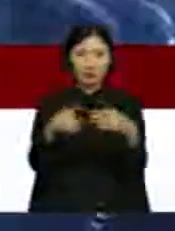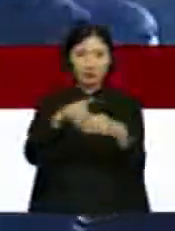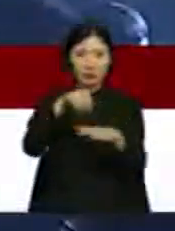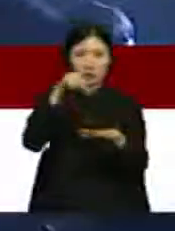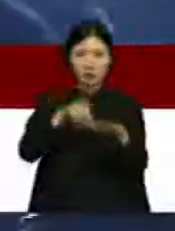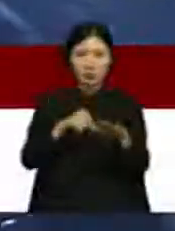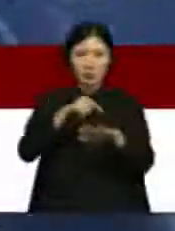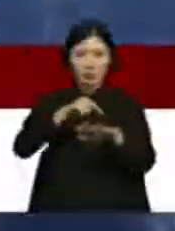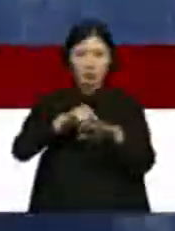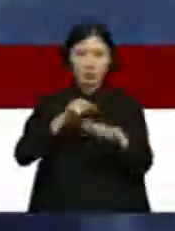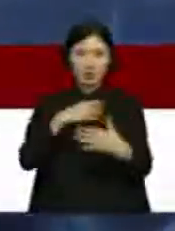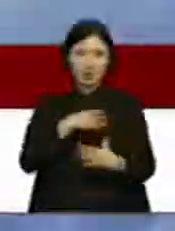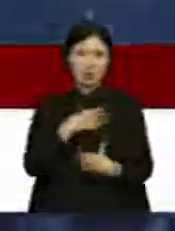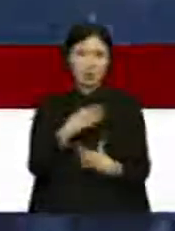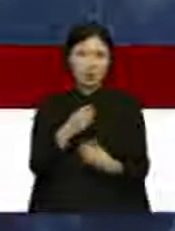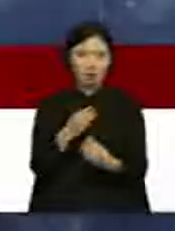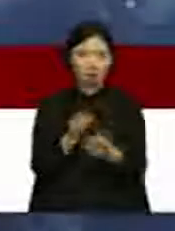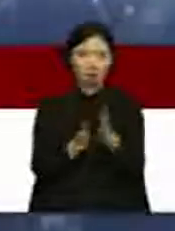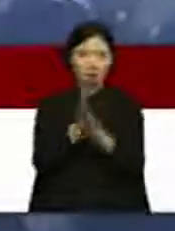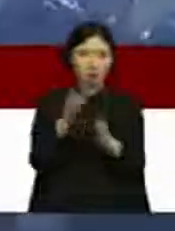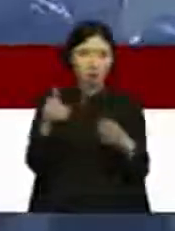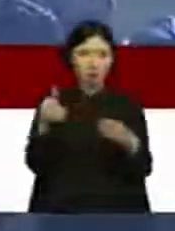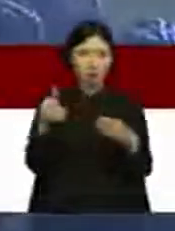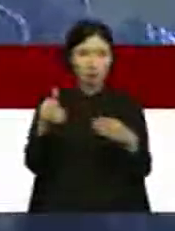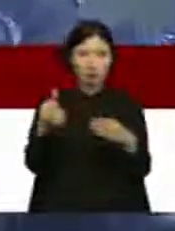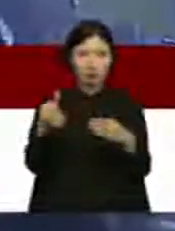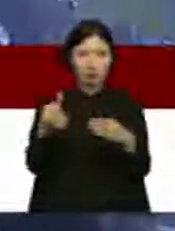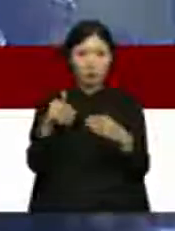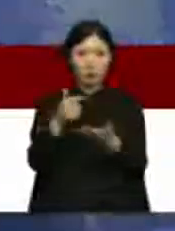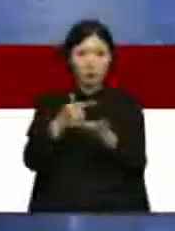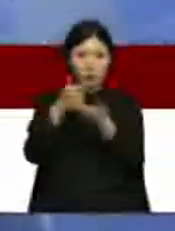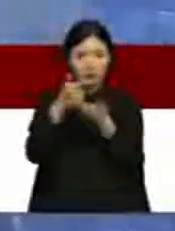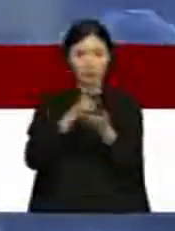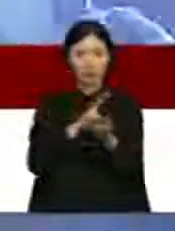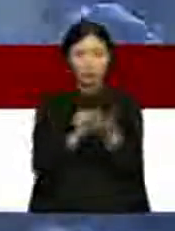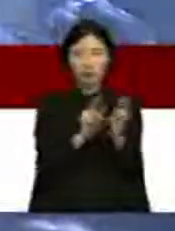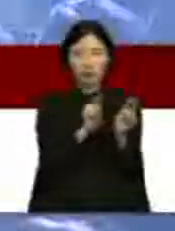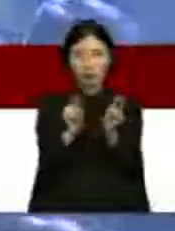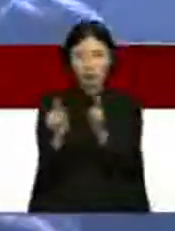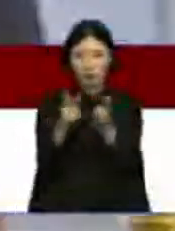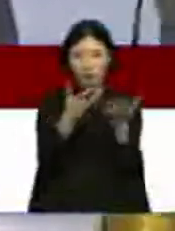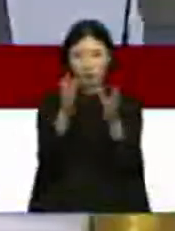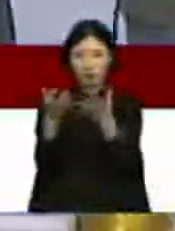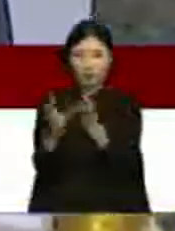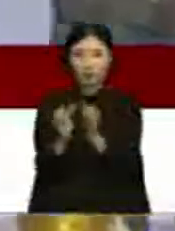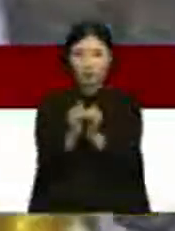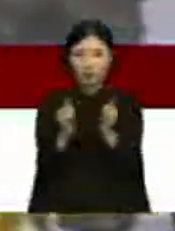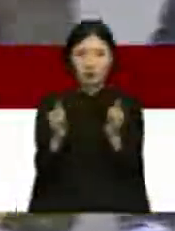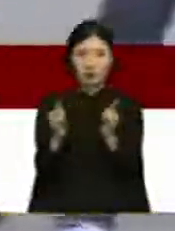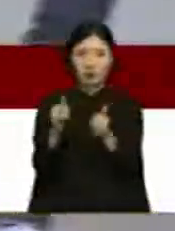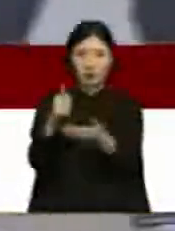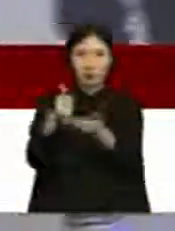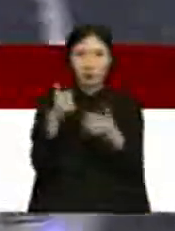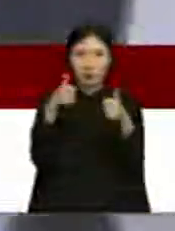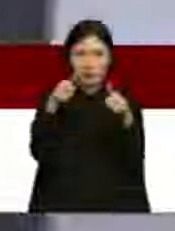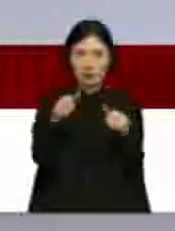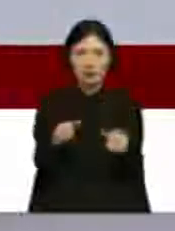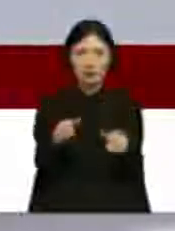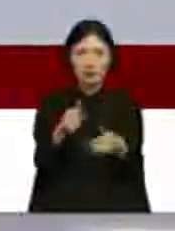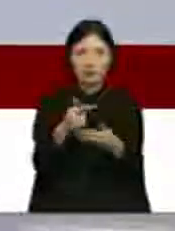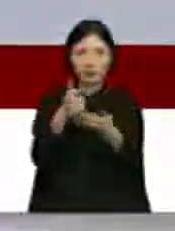속으로 힐링도시 노원이란 주제로 열리는 신년 인사회에는 각계각층 주민과 주요 내빈 인사,